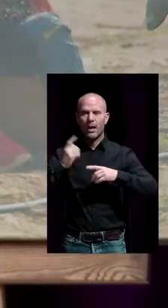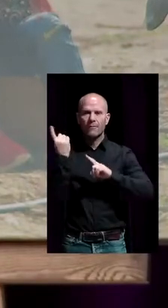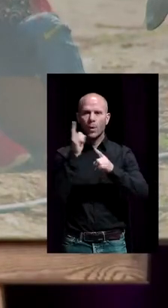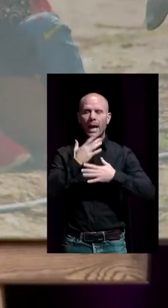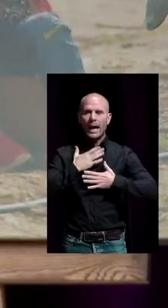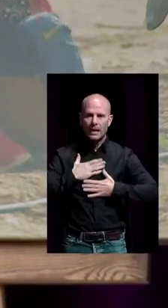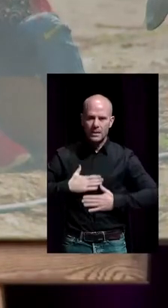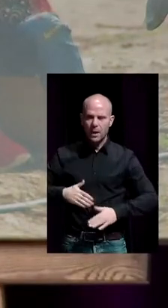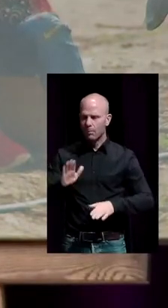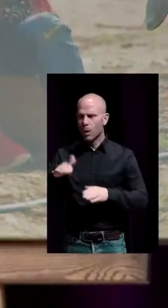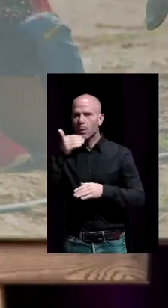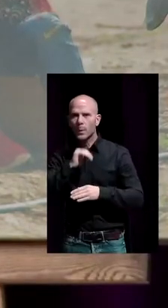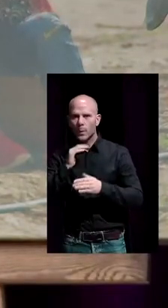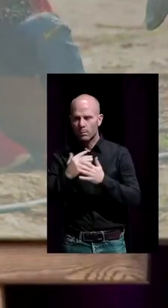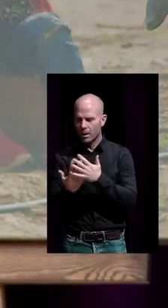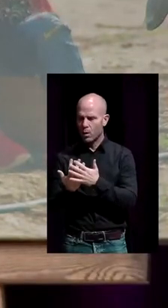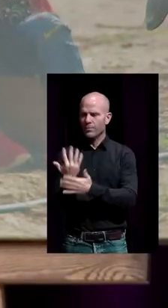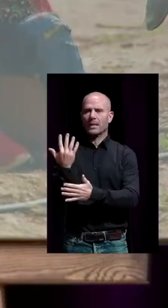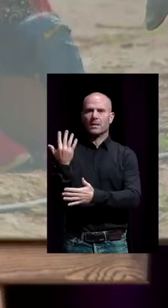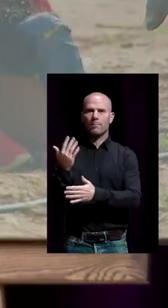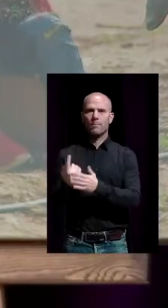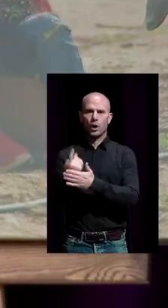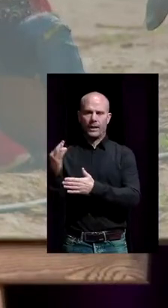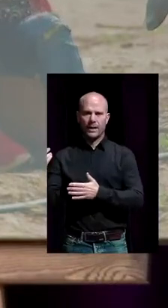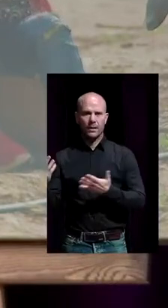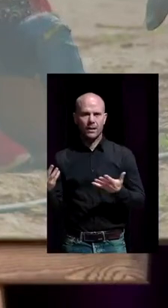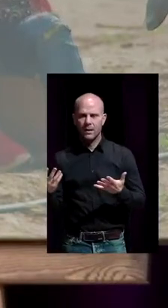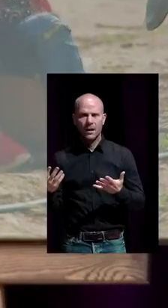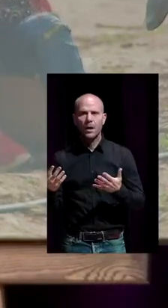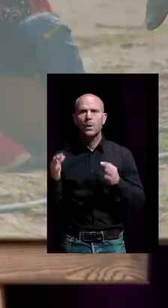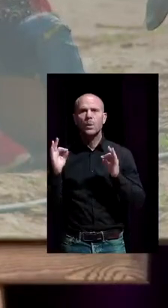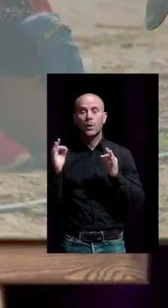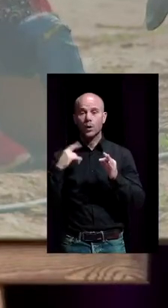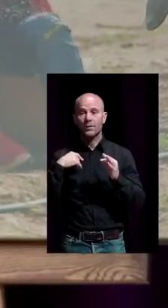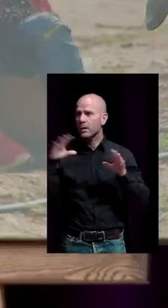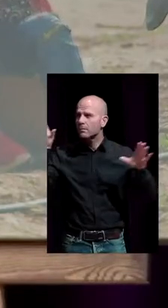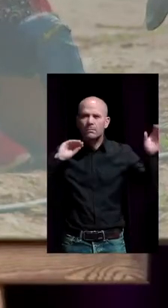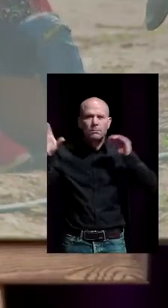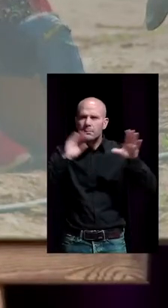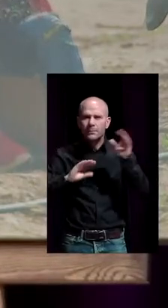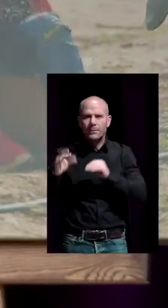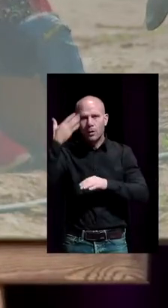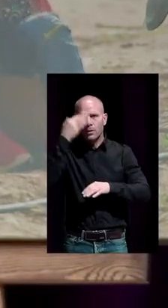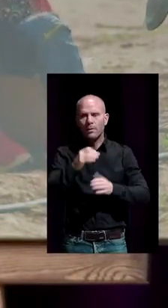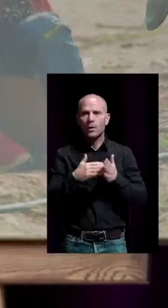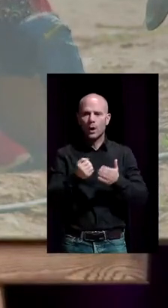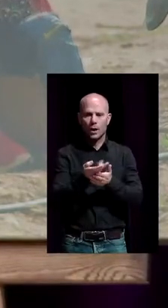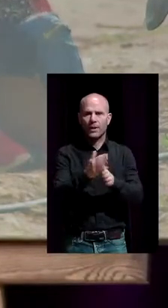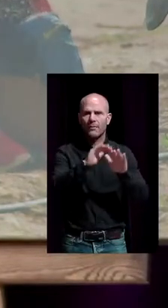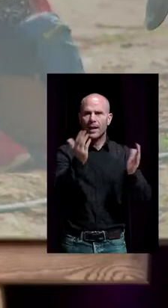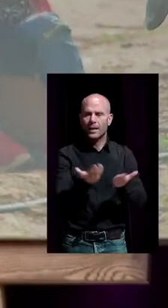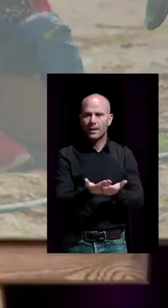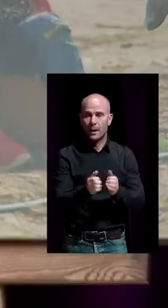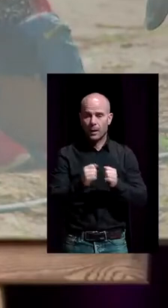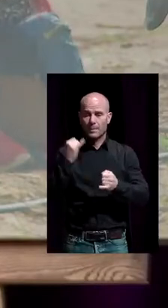gäller barn och ungdomars uppväxtmöjligheter, tack vare att vi har tagit in kunskap från övriga världen. Idag, de